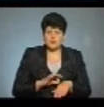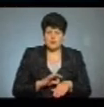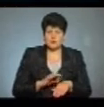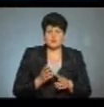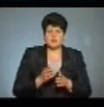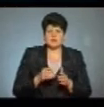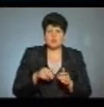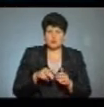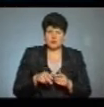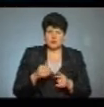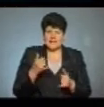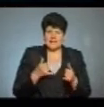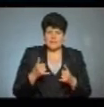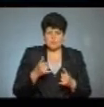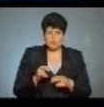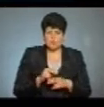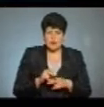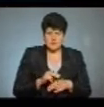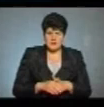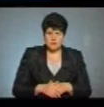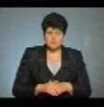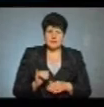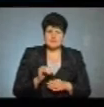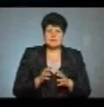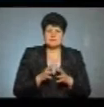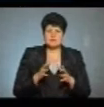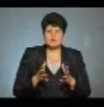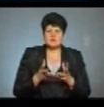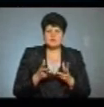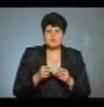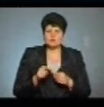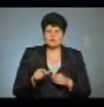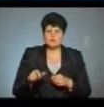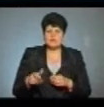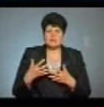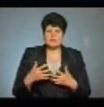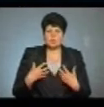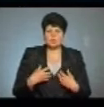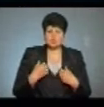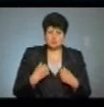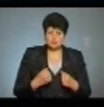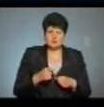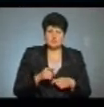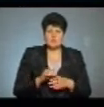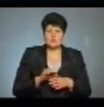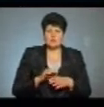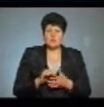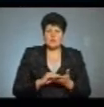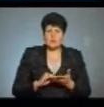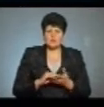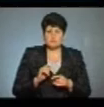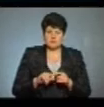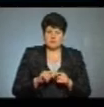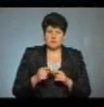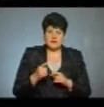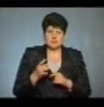на планову хіміотерапію. Ну і, звичайно, збільшується контингент людей, які вже одужують. І вони проводять повторні дослідження. Перший